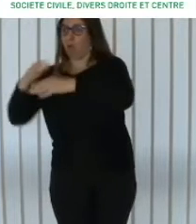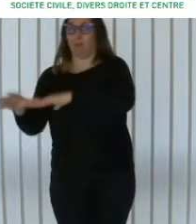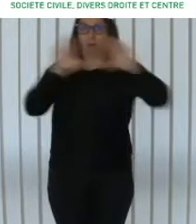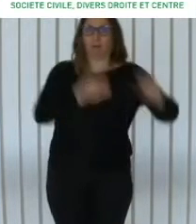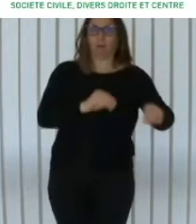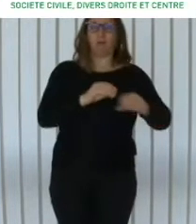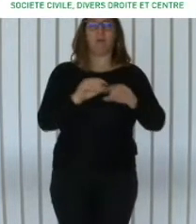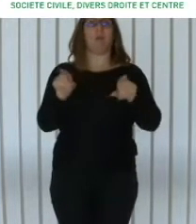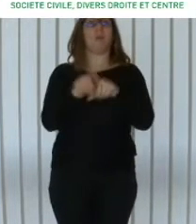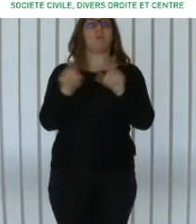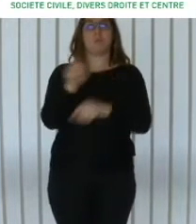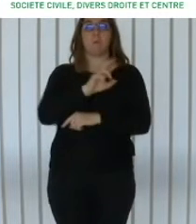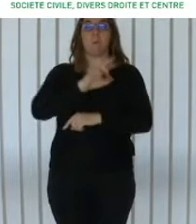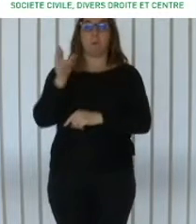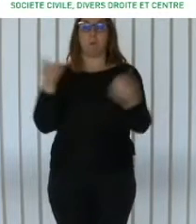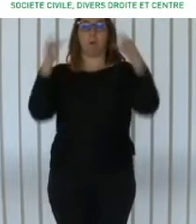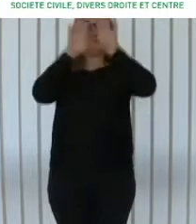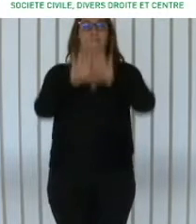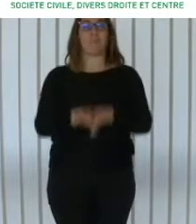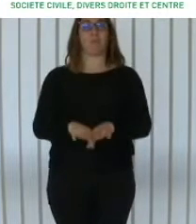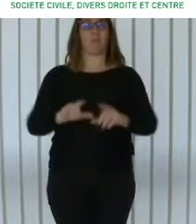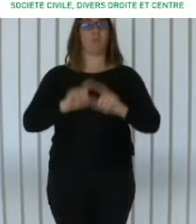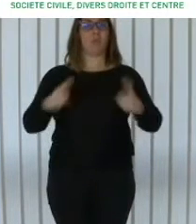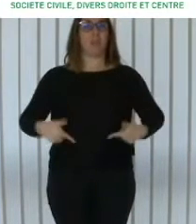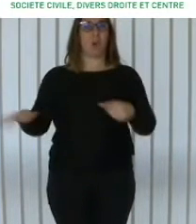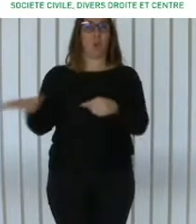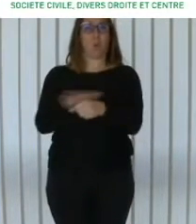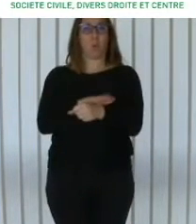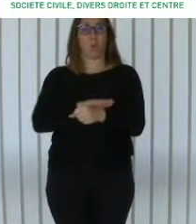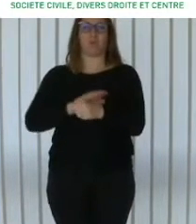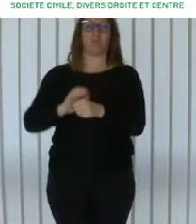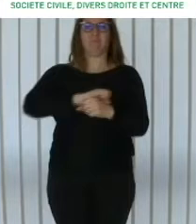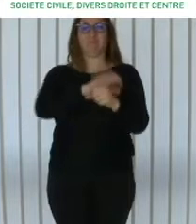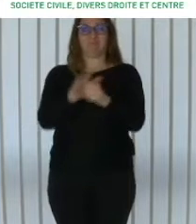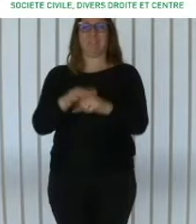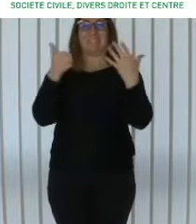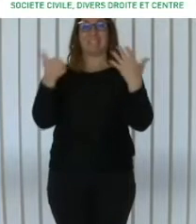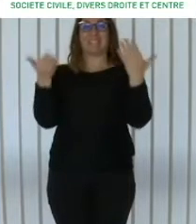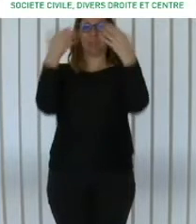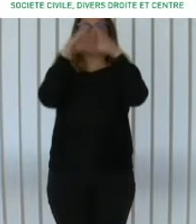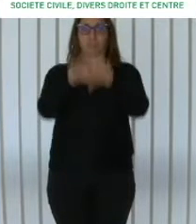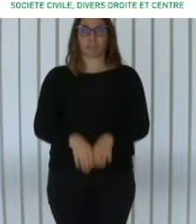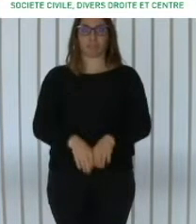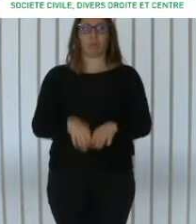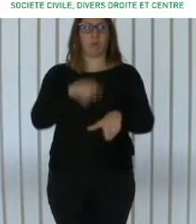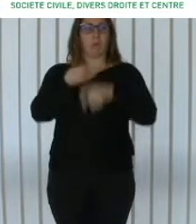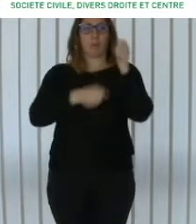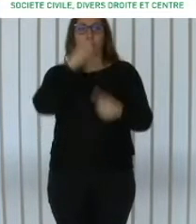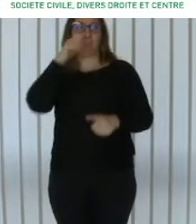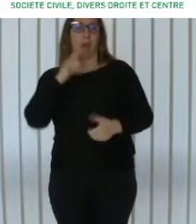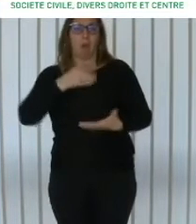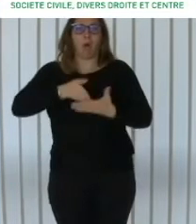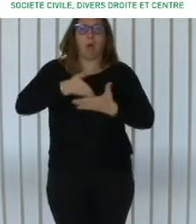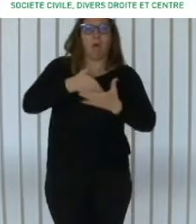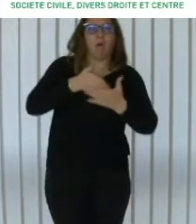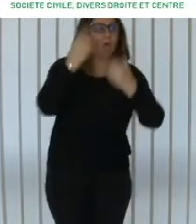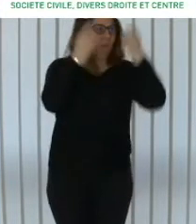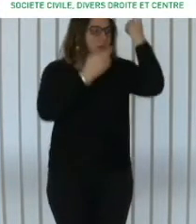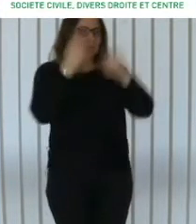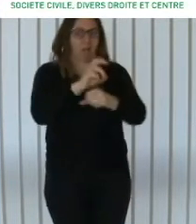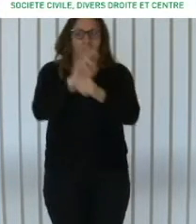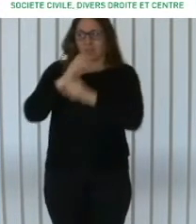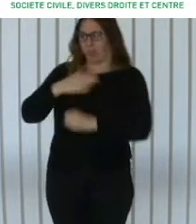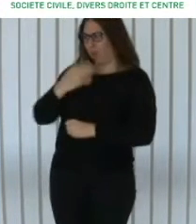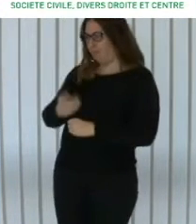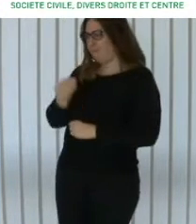le record départemental de fermeture de classe pour cause de Covid avec 6 classes fermées, mettant les parents en difficulté pour trouver des solutions de